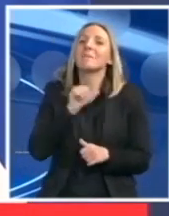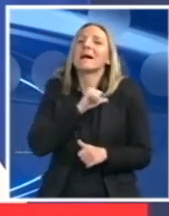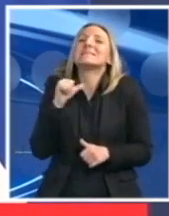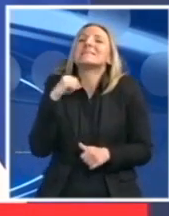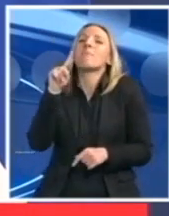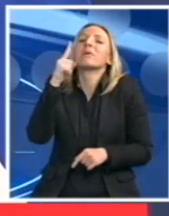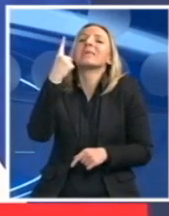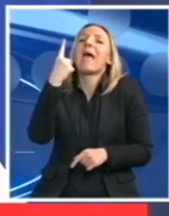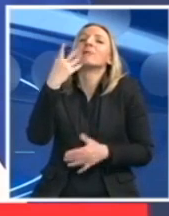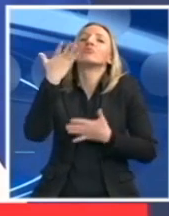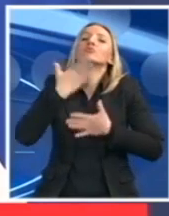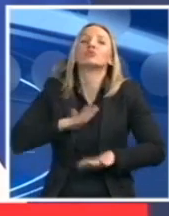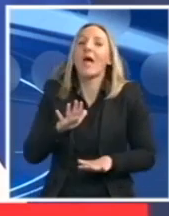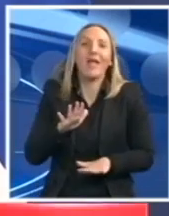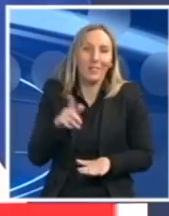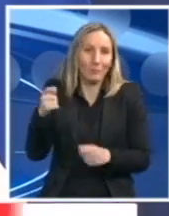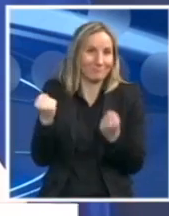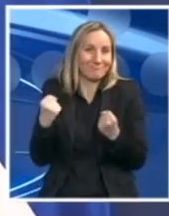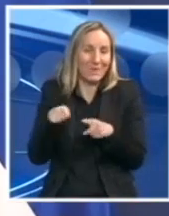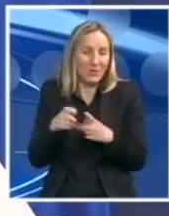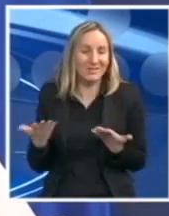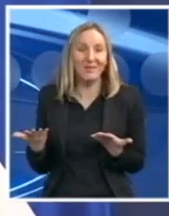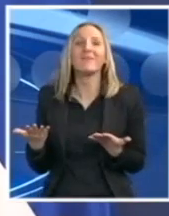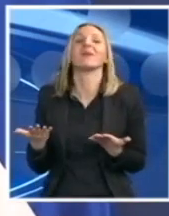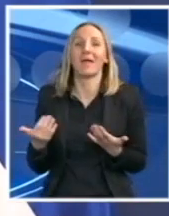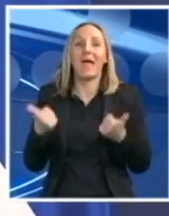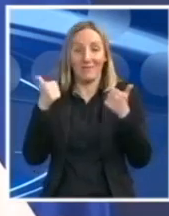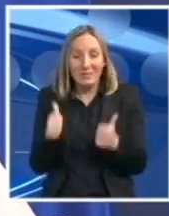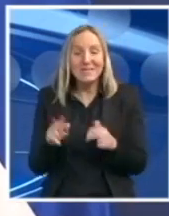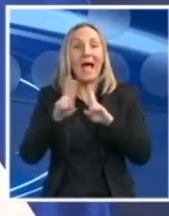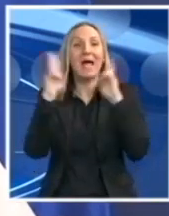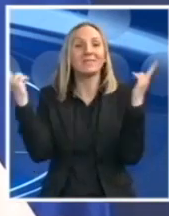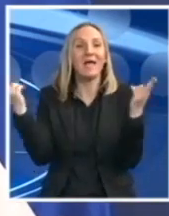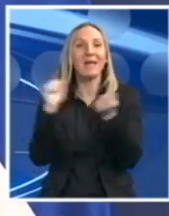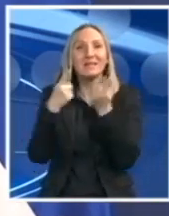smo sada u prilici kada svi kolektivno možemo da doprinesemo